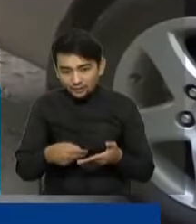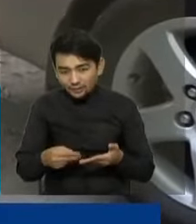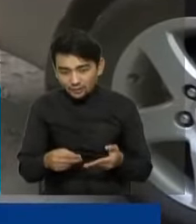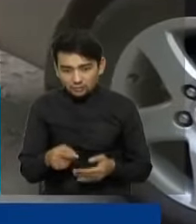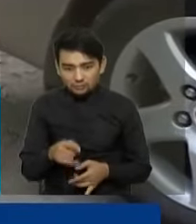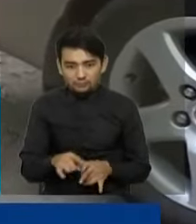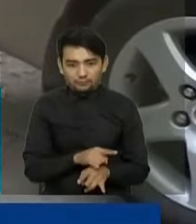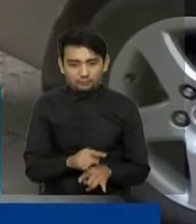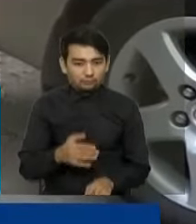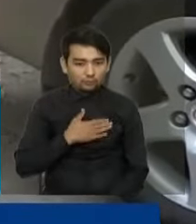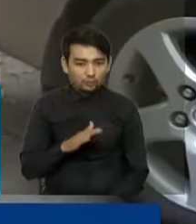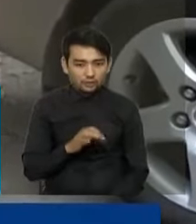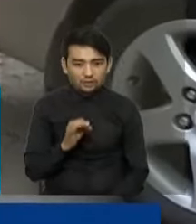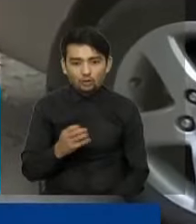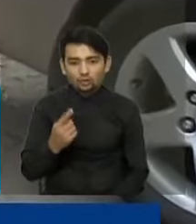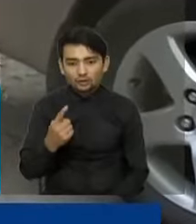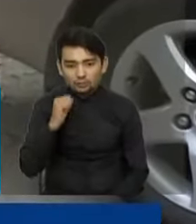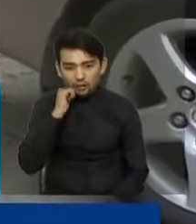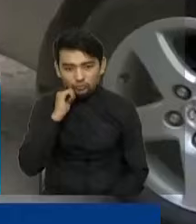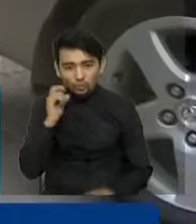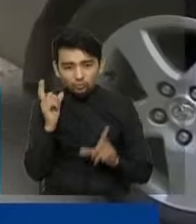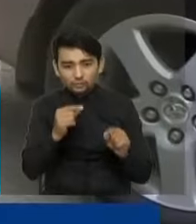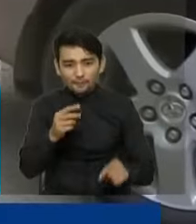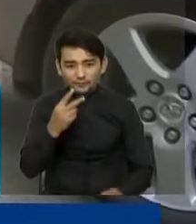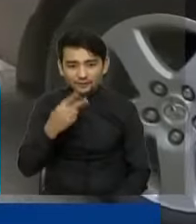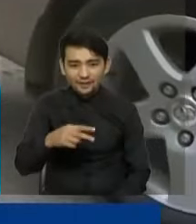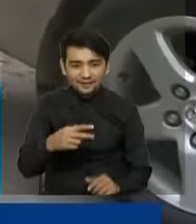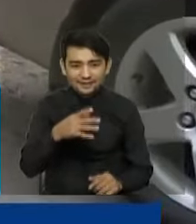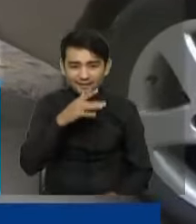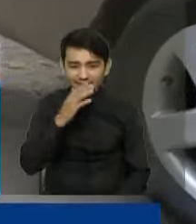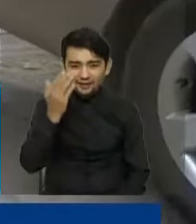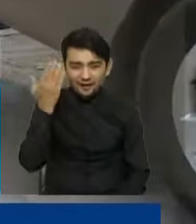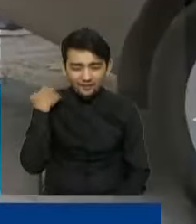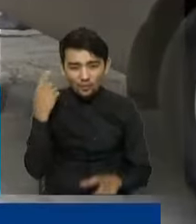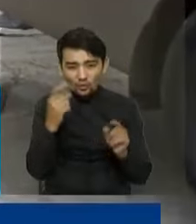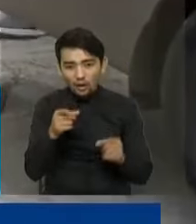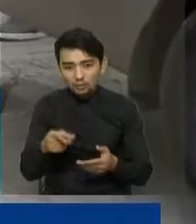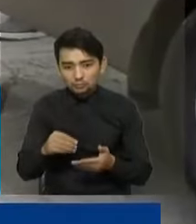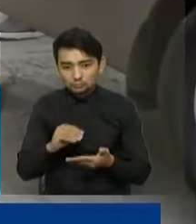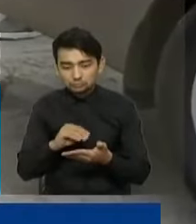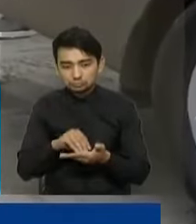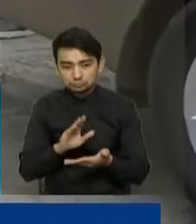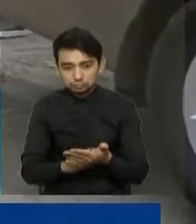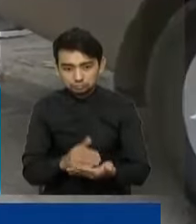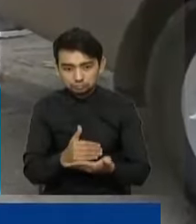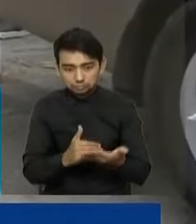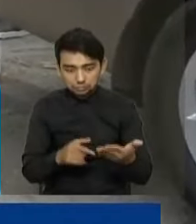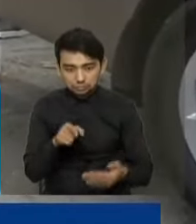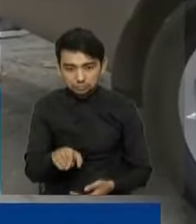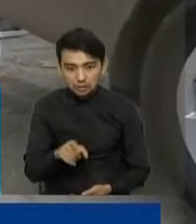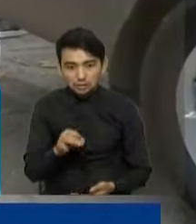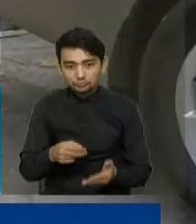поддельная. Угу. Потом одна бабушка, уехали уже 20 с лишним лет оттуда. Он вписывает ее сюда